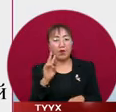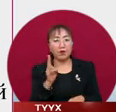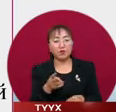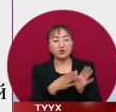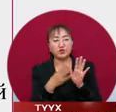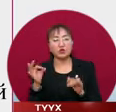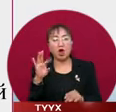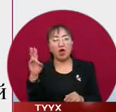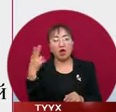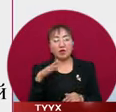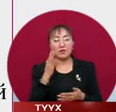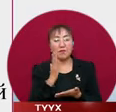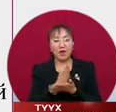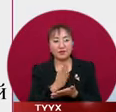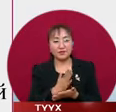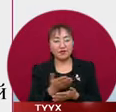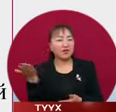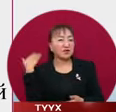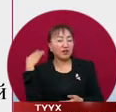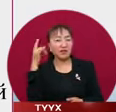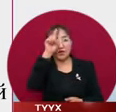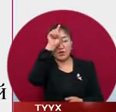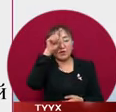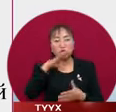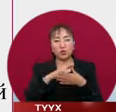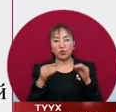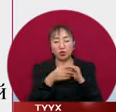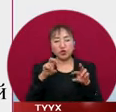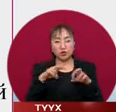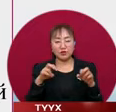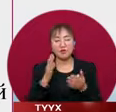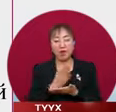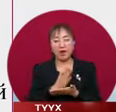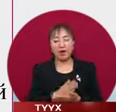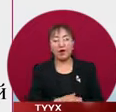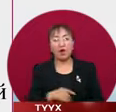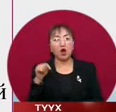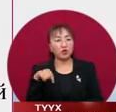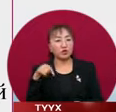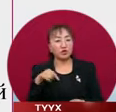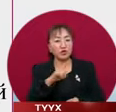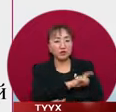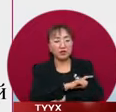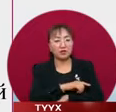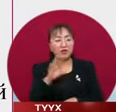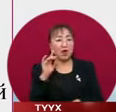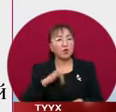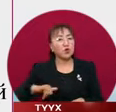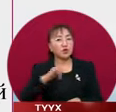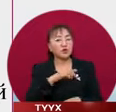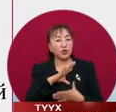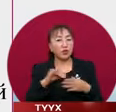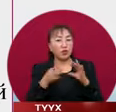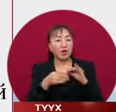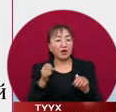2900 онд оршин тогтнож байсан эртний Египтийн түүхийг судалсан байгаа. За, тэгвэл өнөөдөр бид нар ямар улсын түүхээр аялах гэж байгаа юм бол,